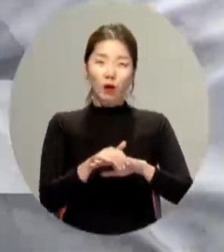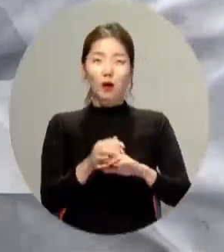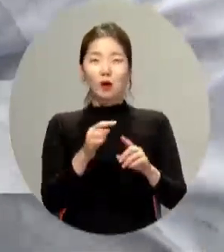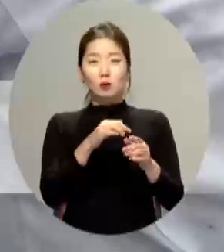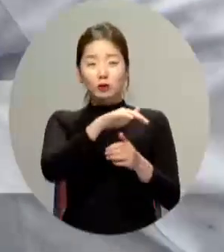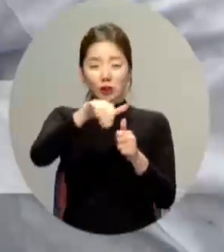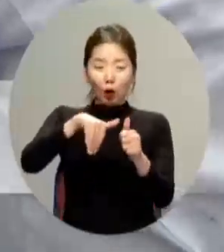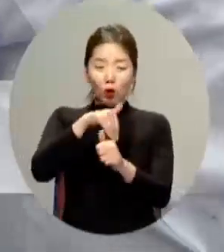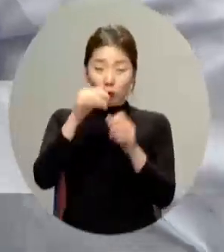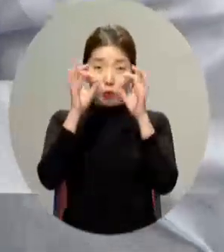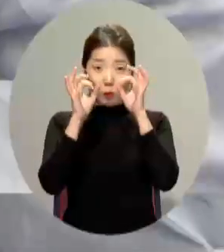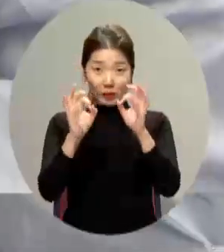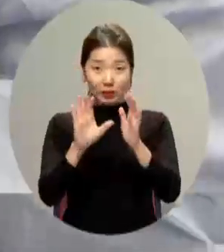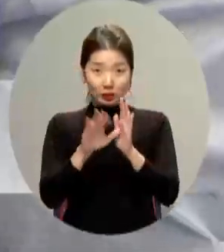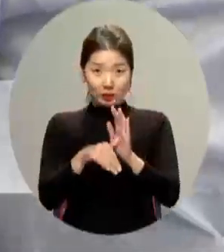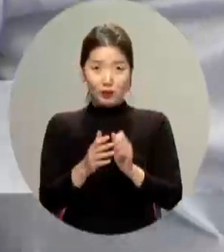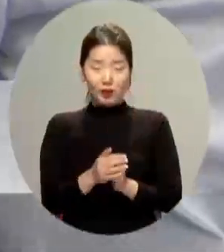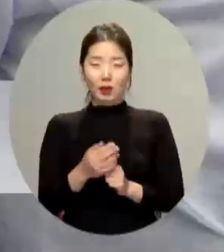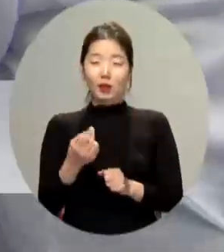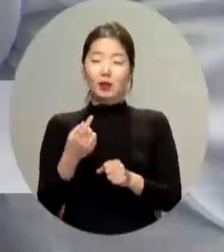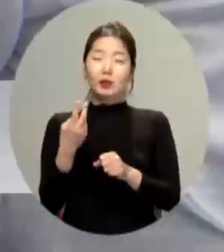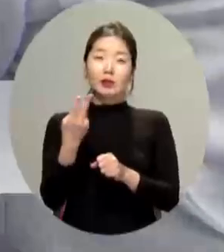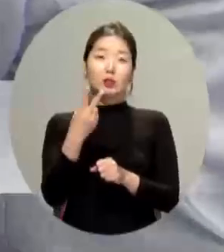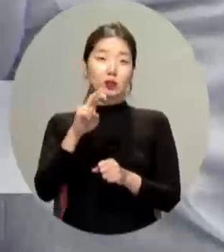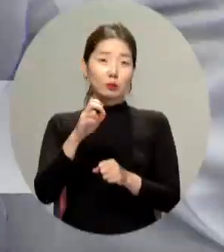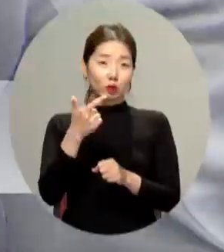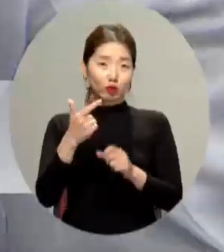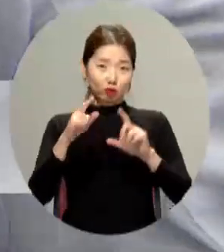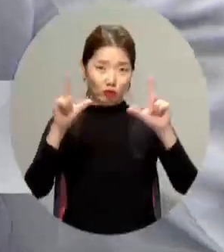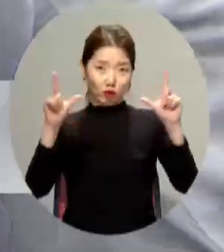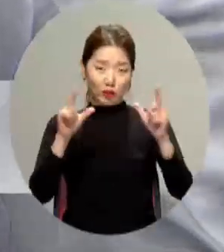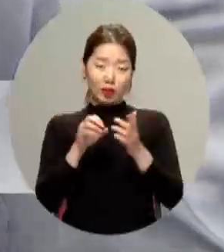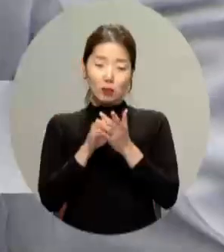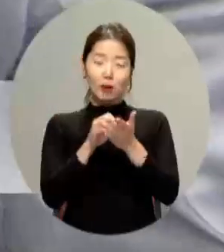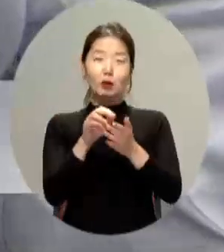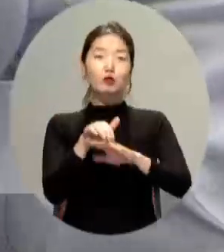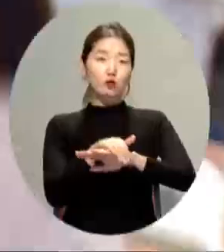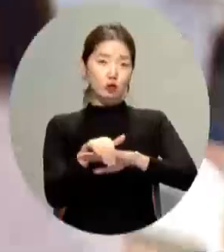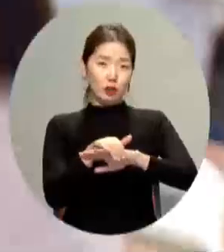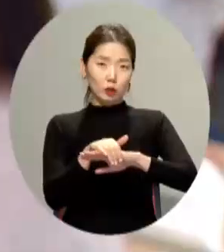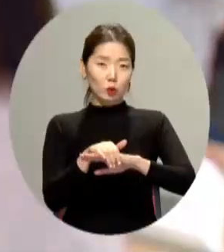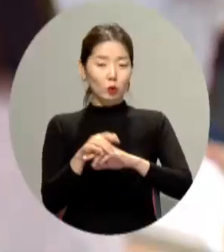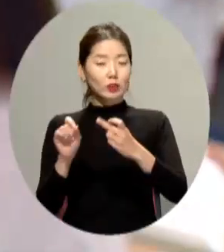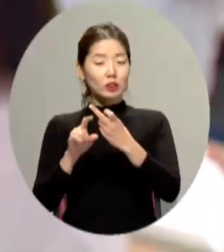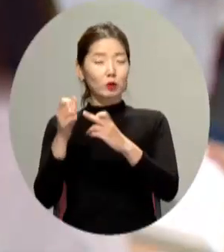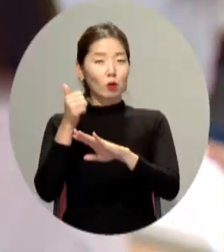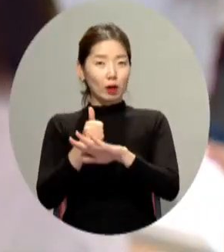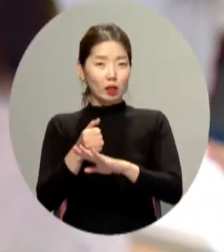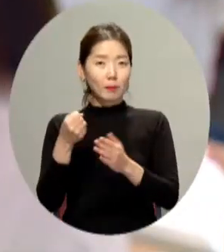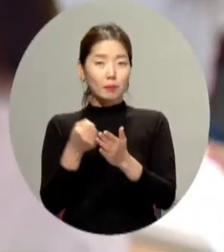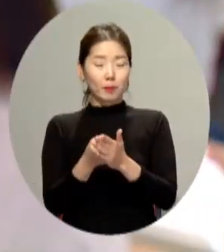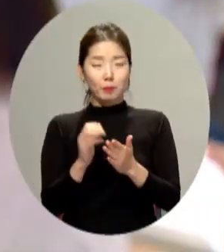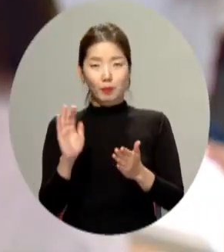간호 현장 상황 등을 고려해 2026 년도 간호대학 입학 정원도 연말에 결정할 예정입니다 DA